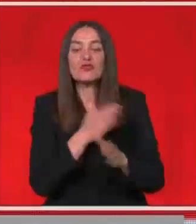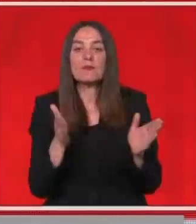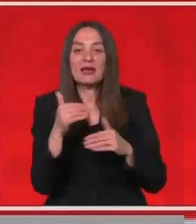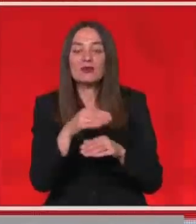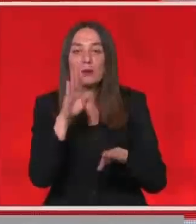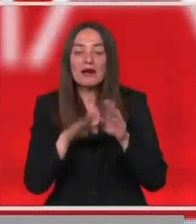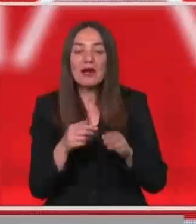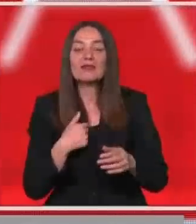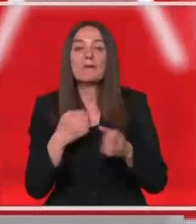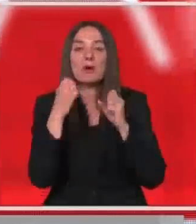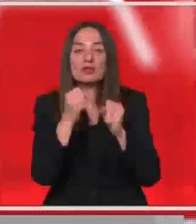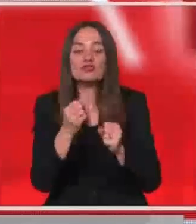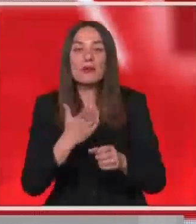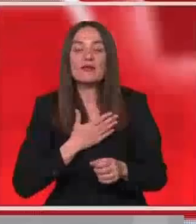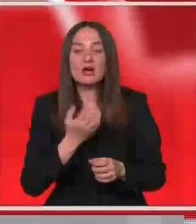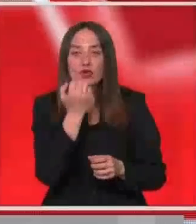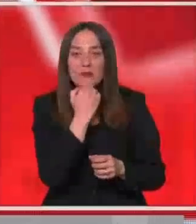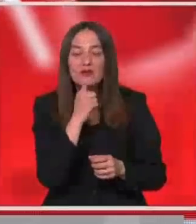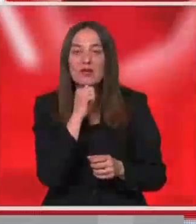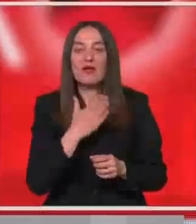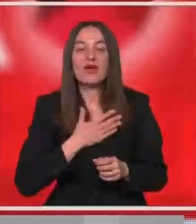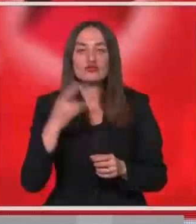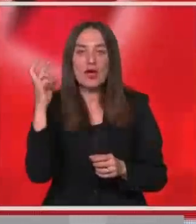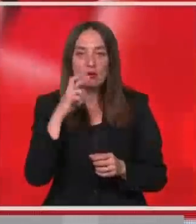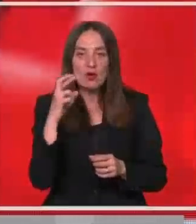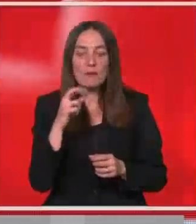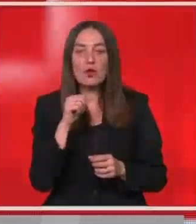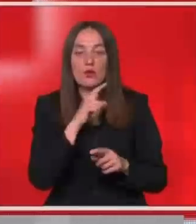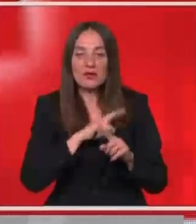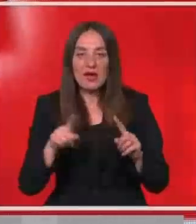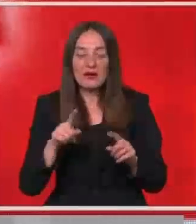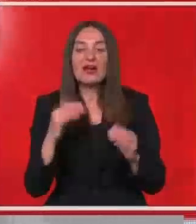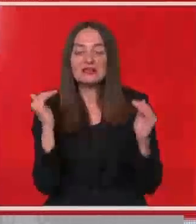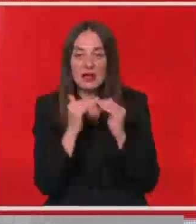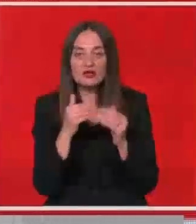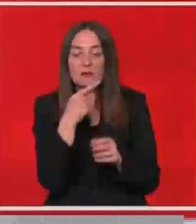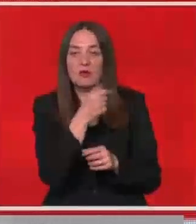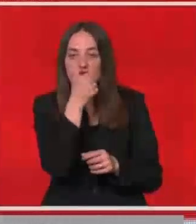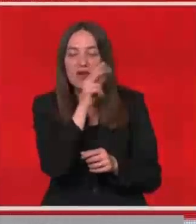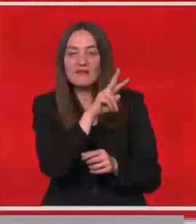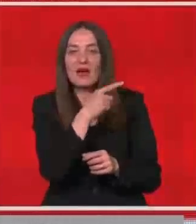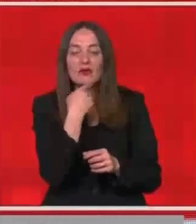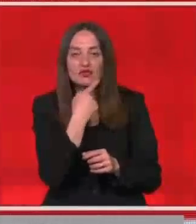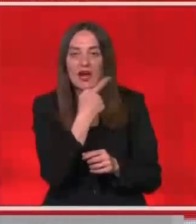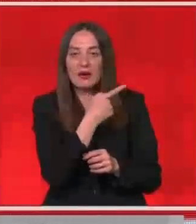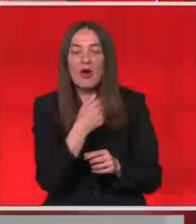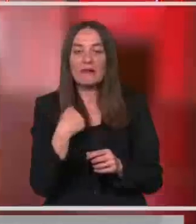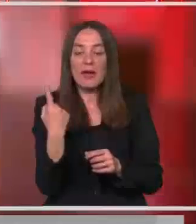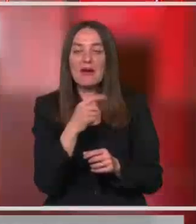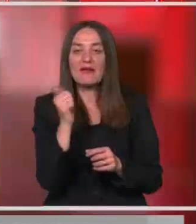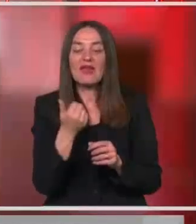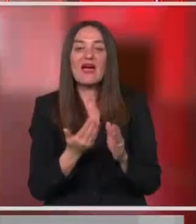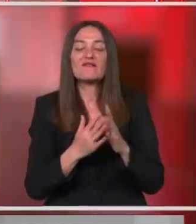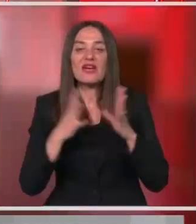da podržimo našu privredu i našu ekonomiju. Jer, slažem se s onim što je Vlahović rekao, dakle, nama je najveći